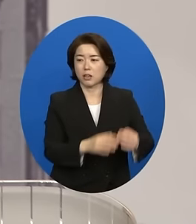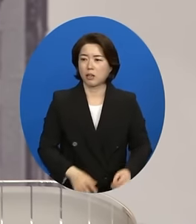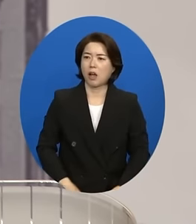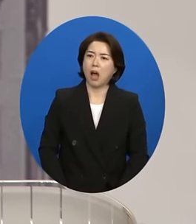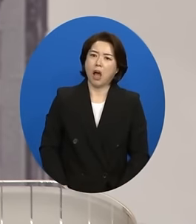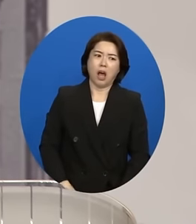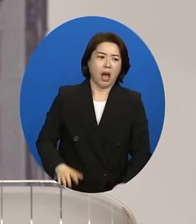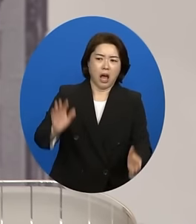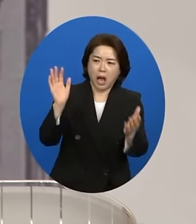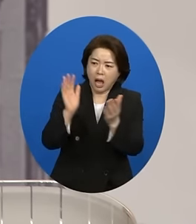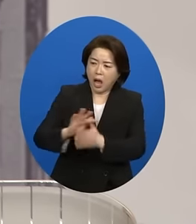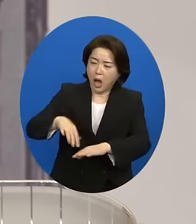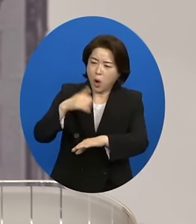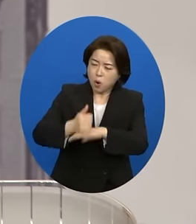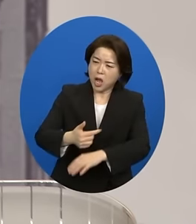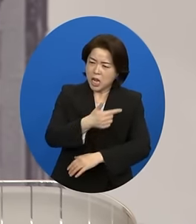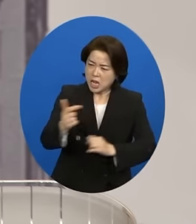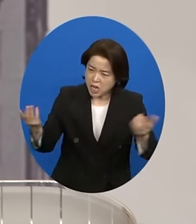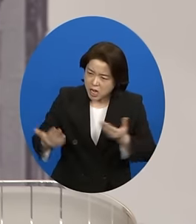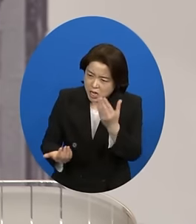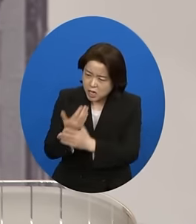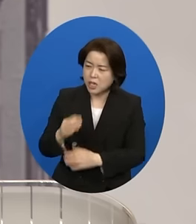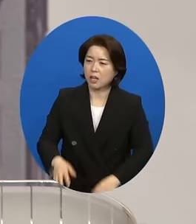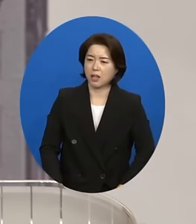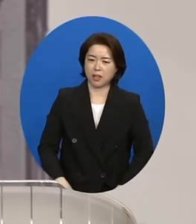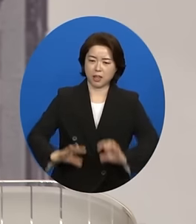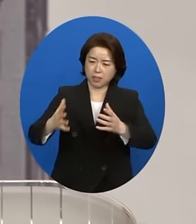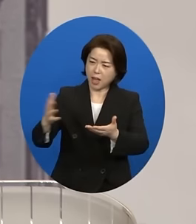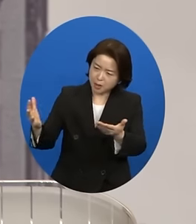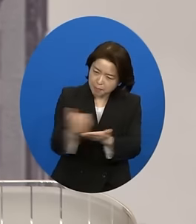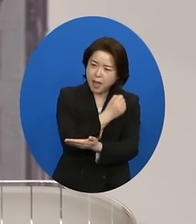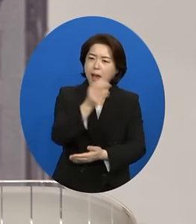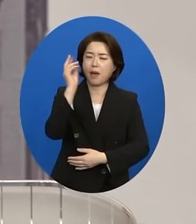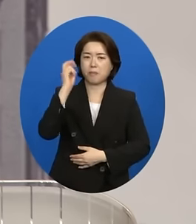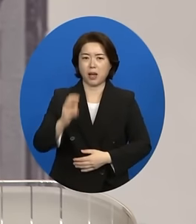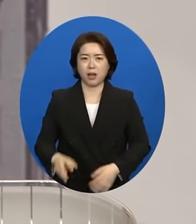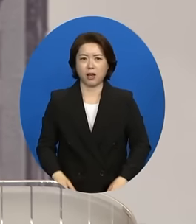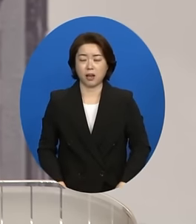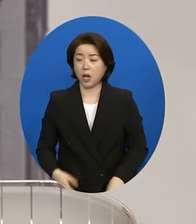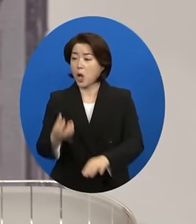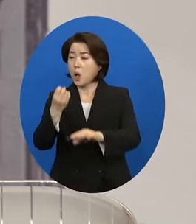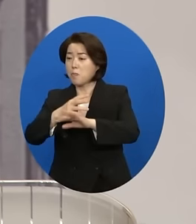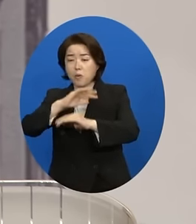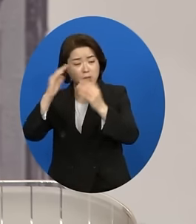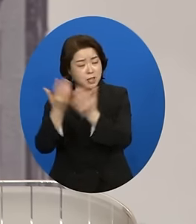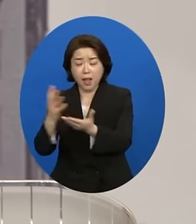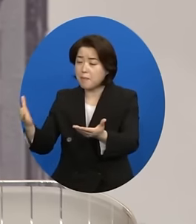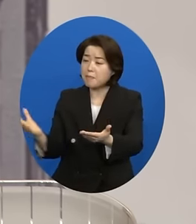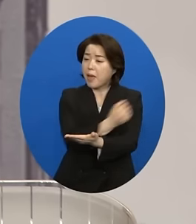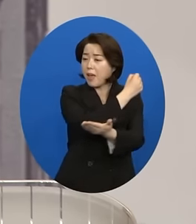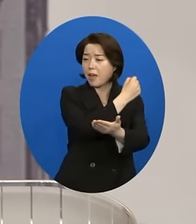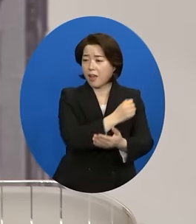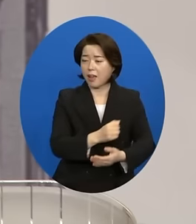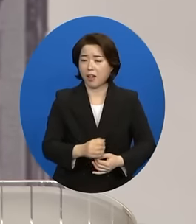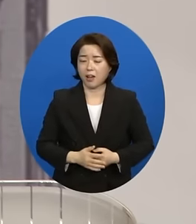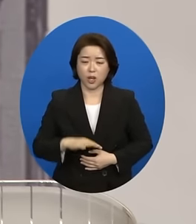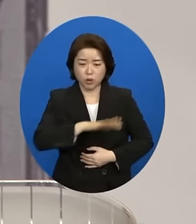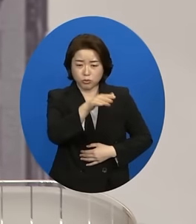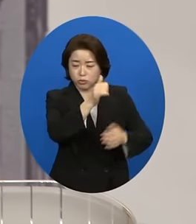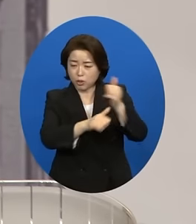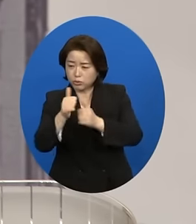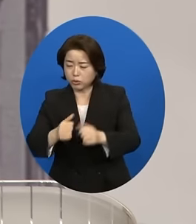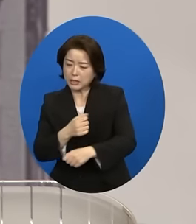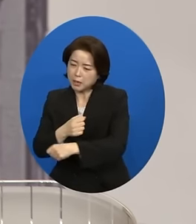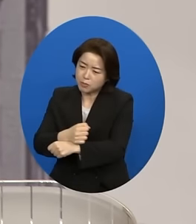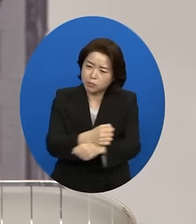났습니다. 나라를 빼앗길 것입니다. 보물을 다 빼앗길 것입니다. 우리 후손들도 다 풀어러